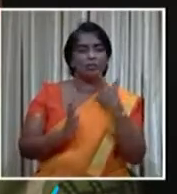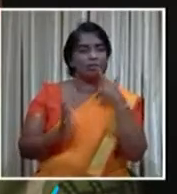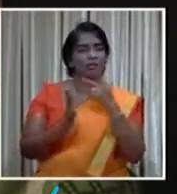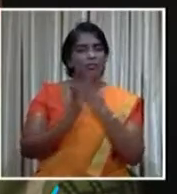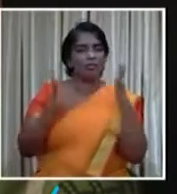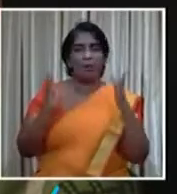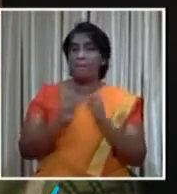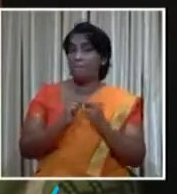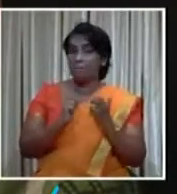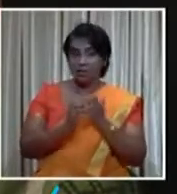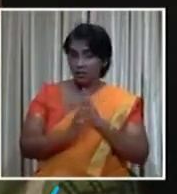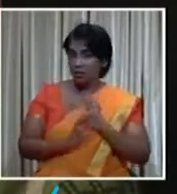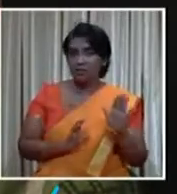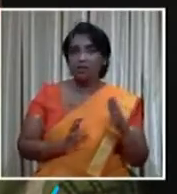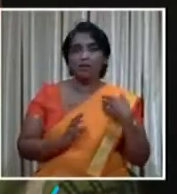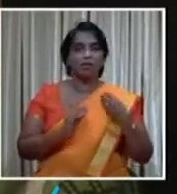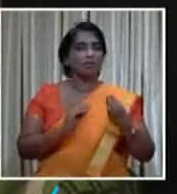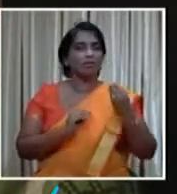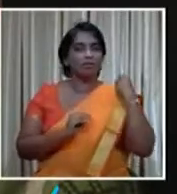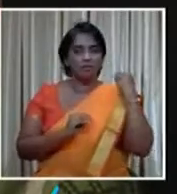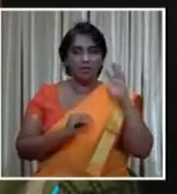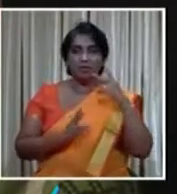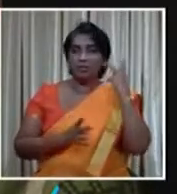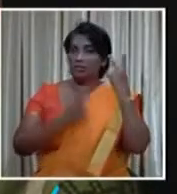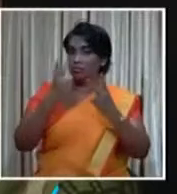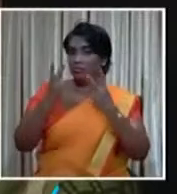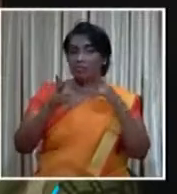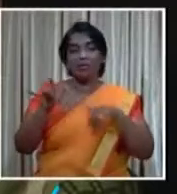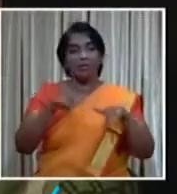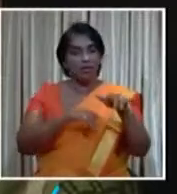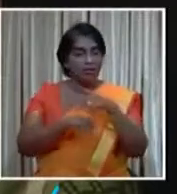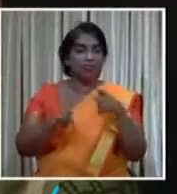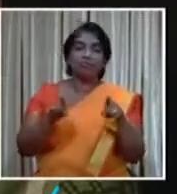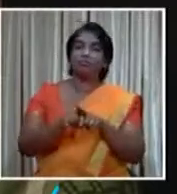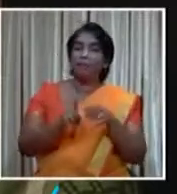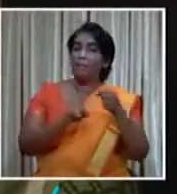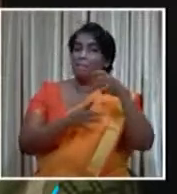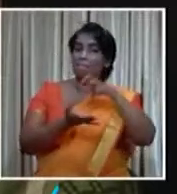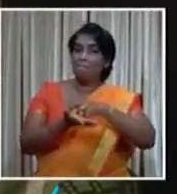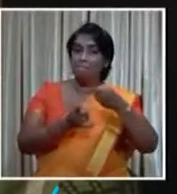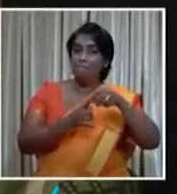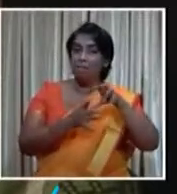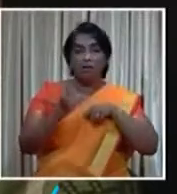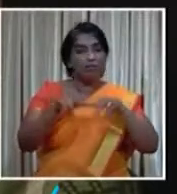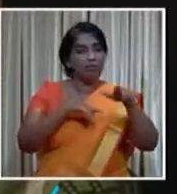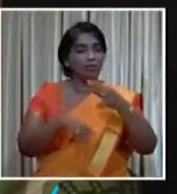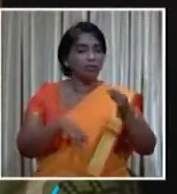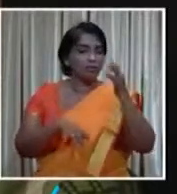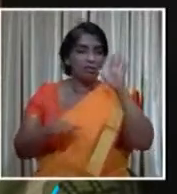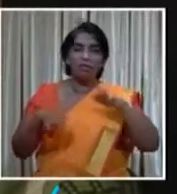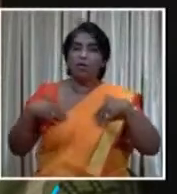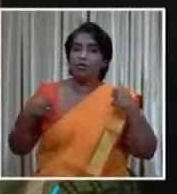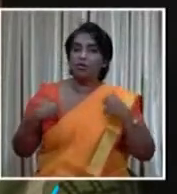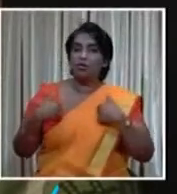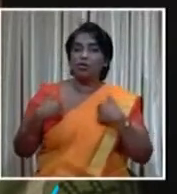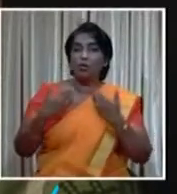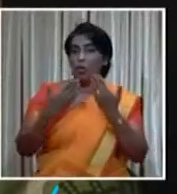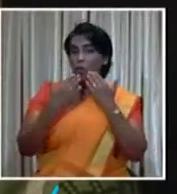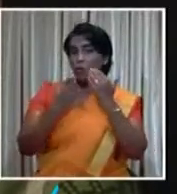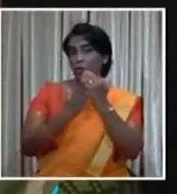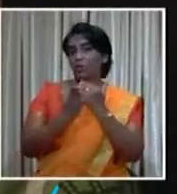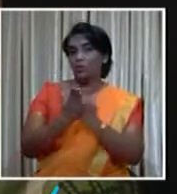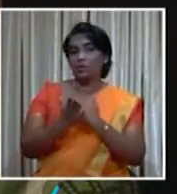පහරක් නෙමෙයිද? මෑතක් වෙනතුරු පැවති සංචාරන සීමා පළාත් සංචාරන සීමා සෞඛ්‍ය